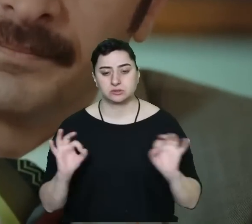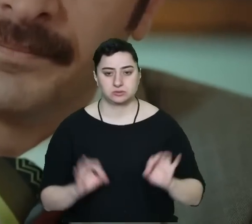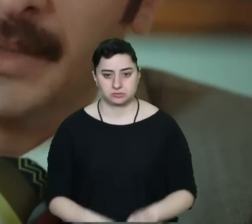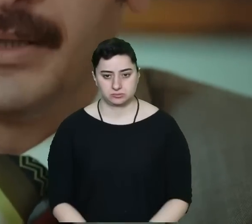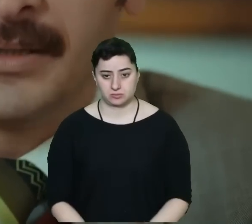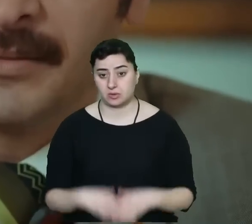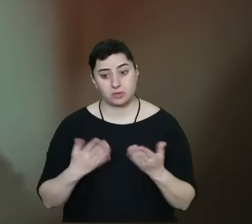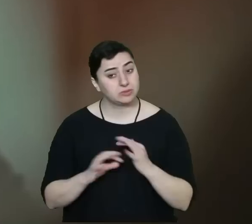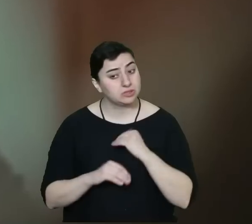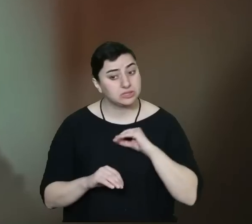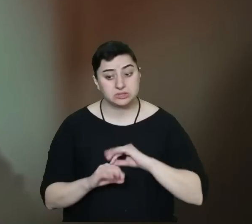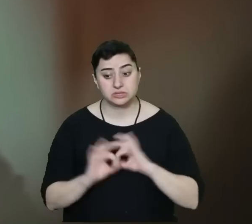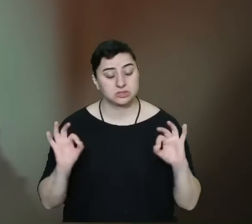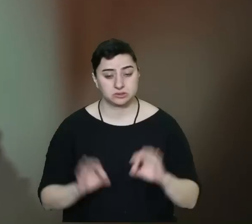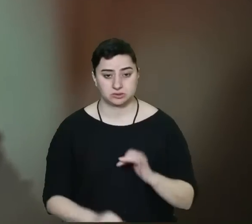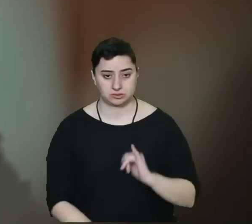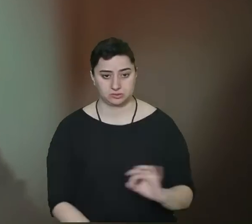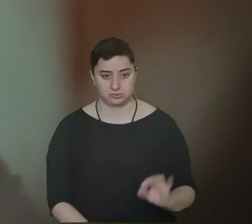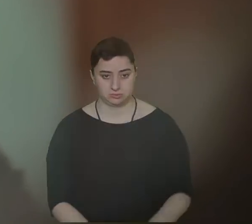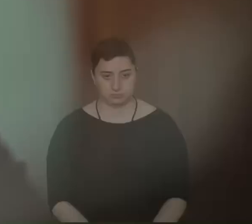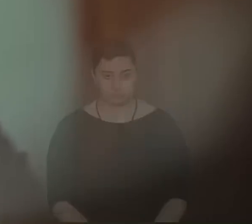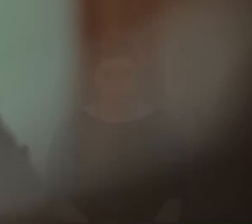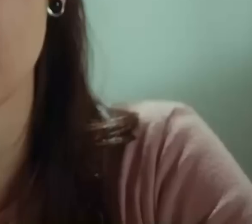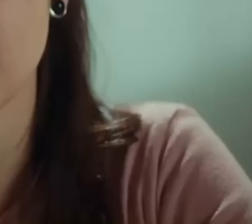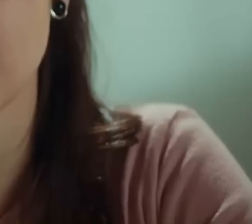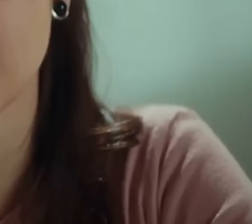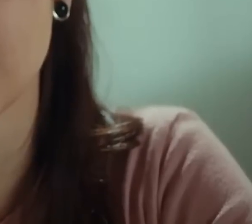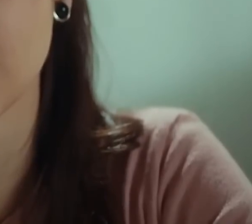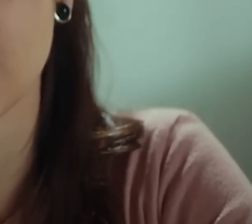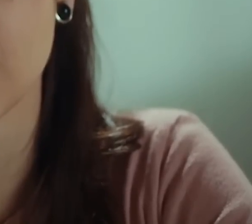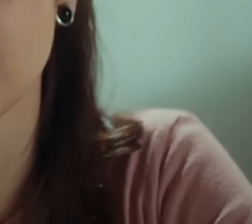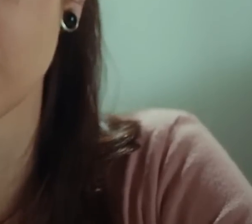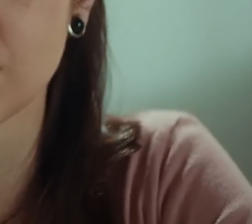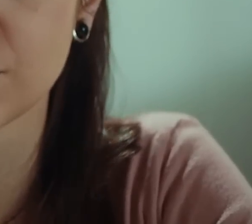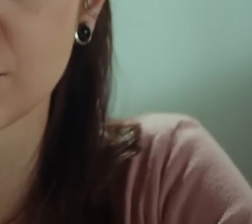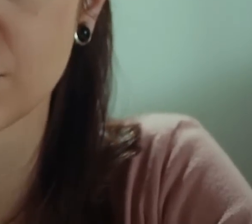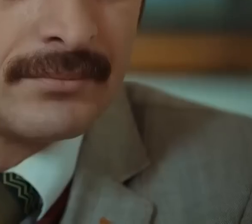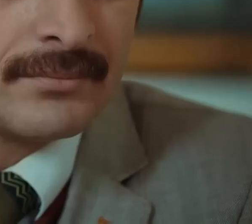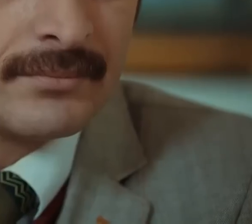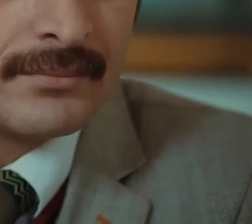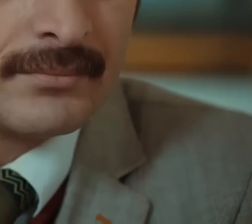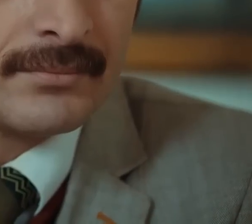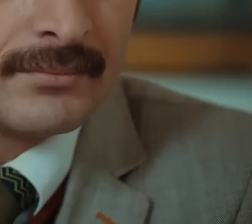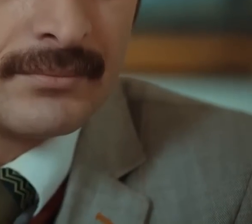etmeyecek. Hem de hiç. Zehra sen bilirsin der gibi yatırdı başını. Huzursuz oldular.